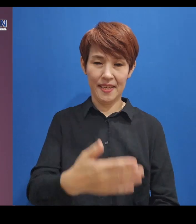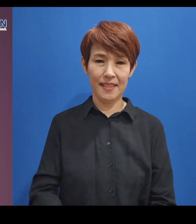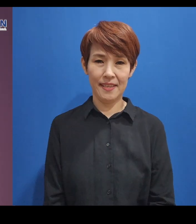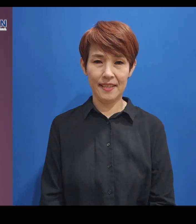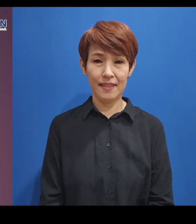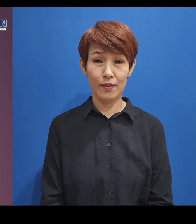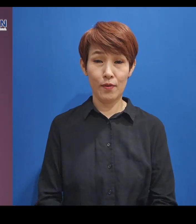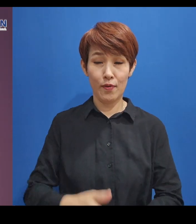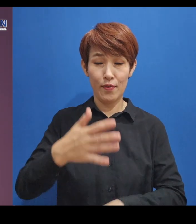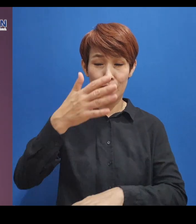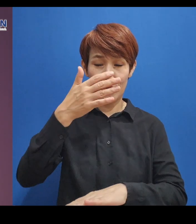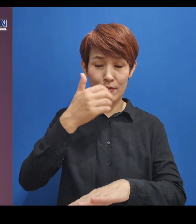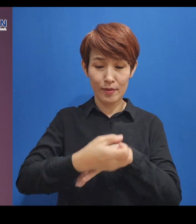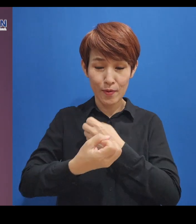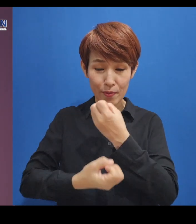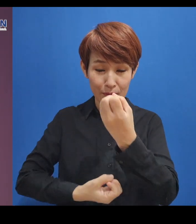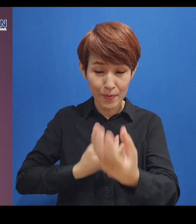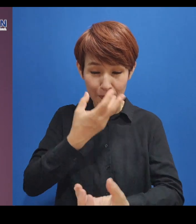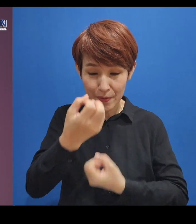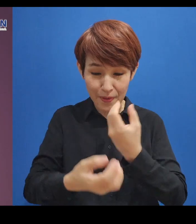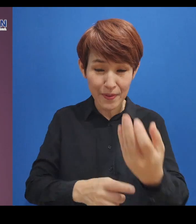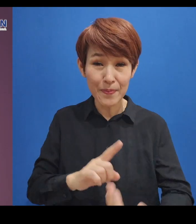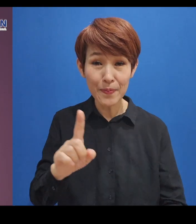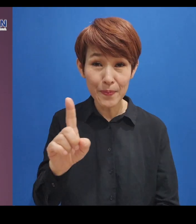그래서 드디어 입에서 터져 나오는 말이